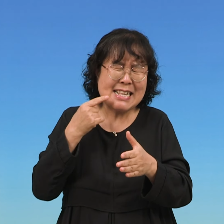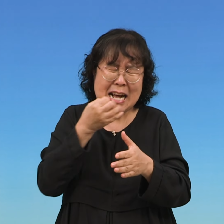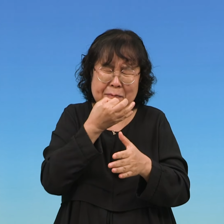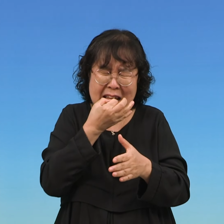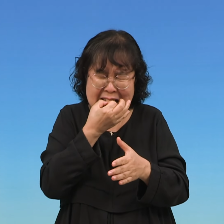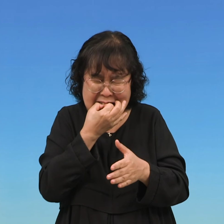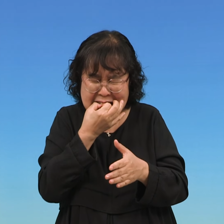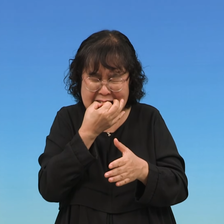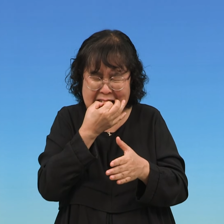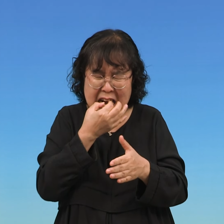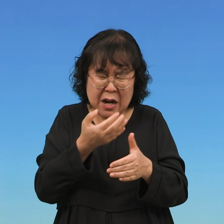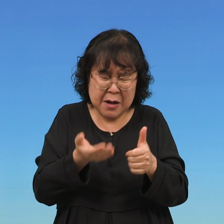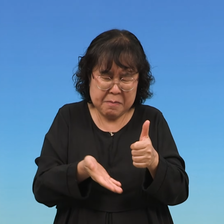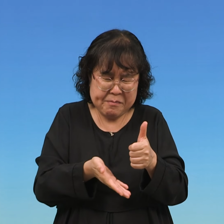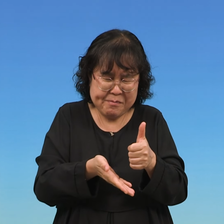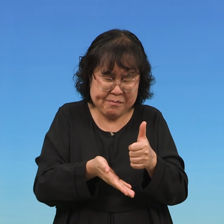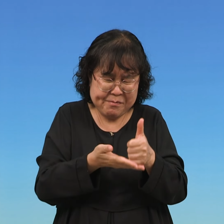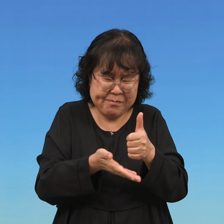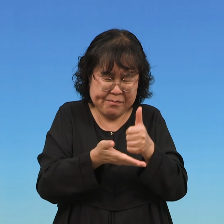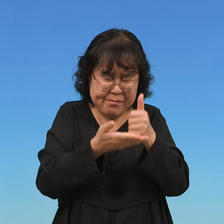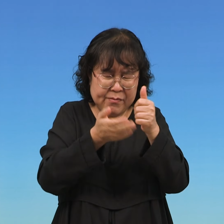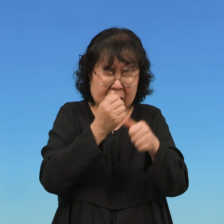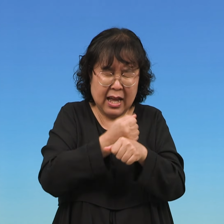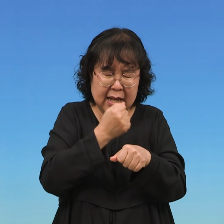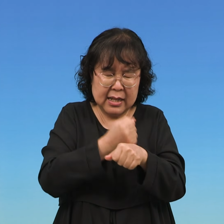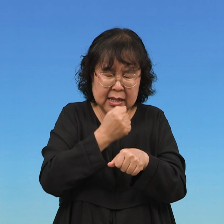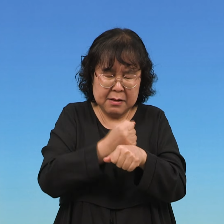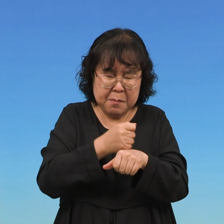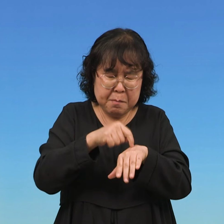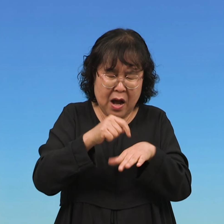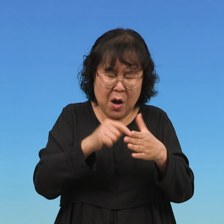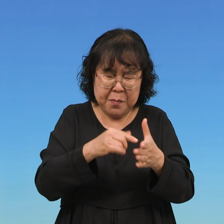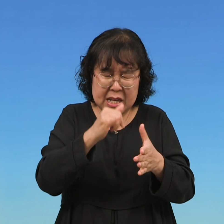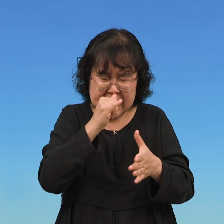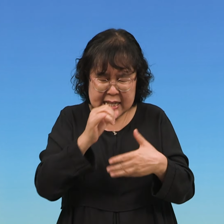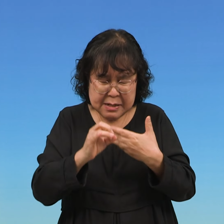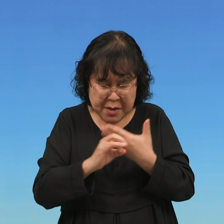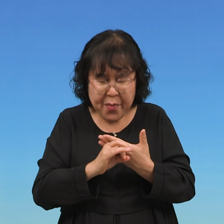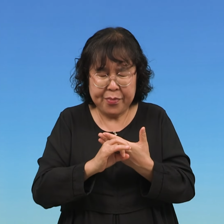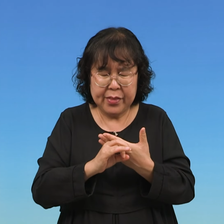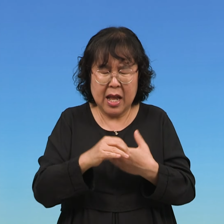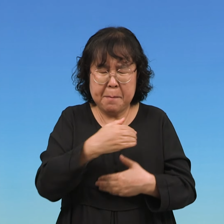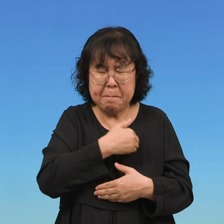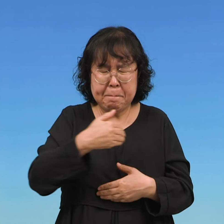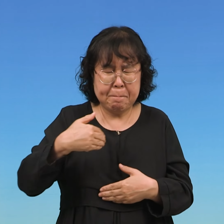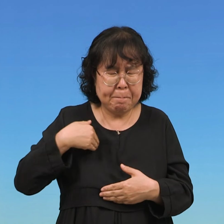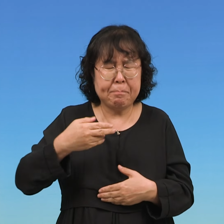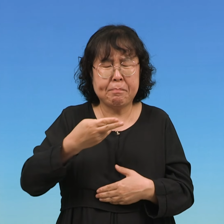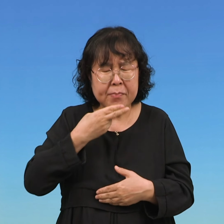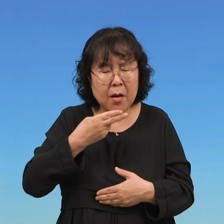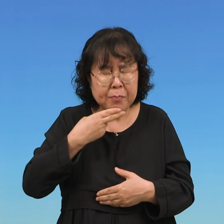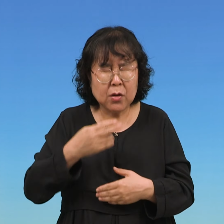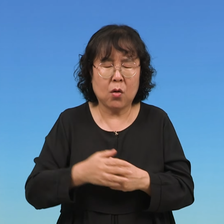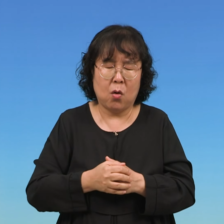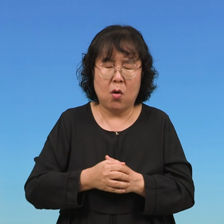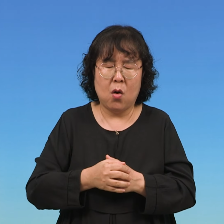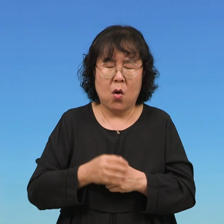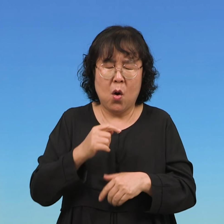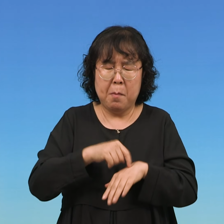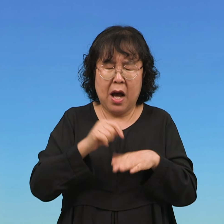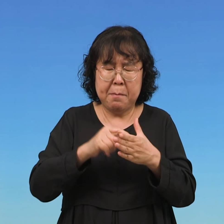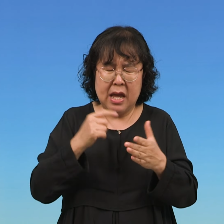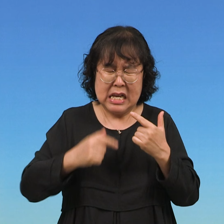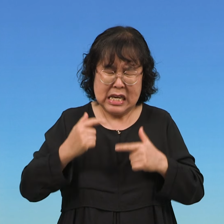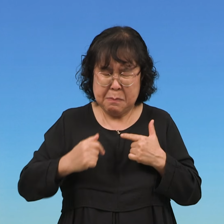부추기고 있는 이것이 꿈틀거리는 한 무얼 갖추어도 만족함이 없고 어떤 걸 누리고